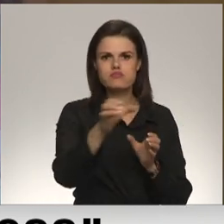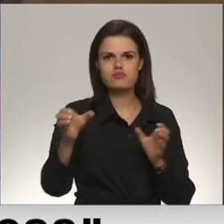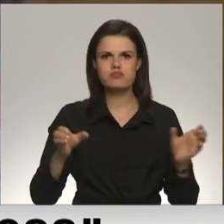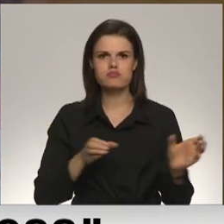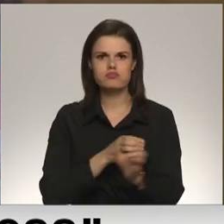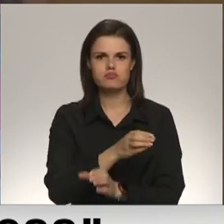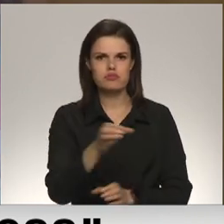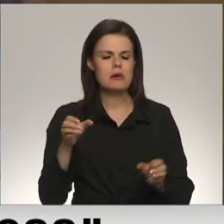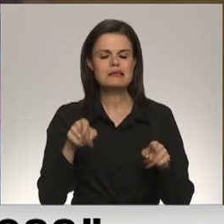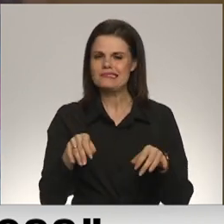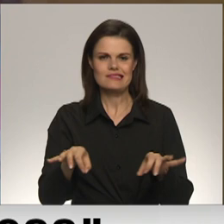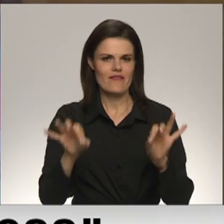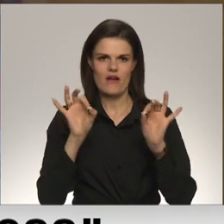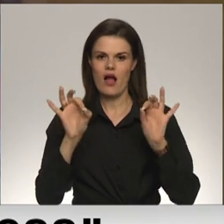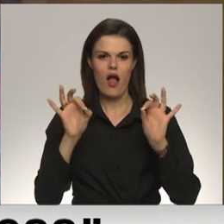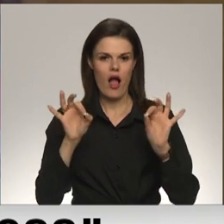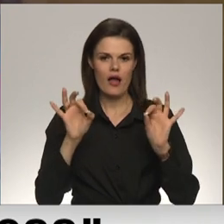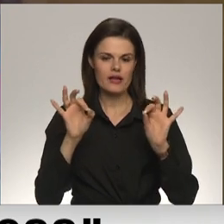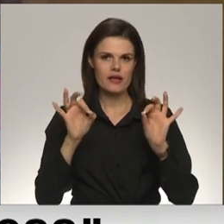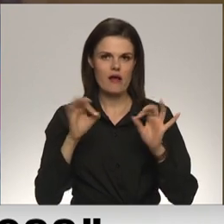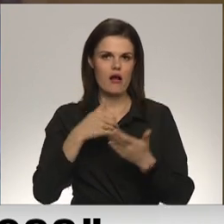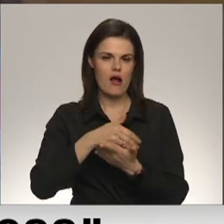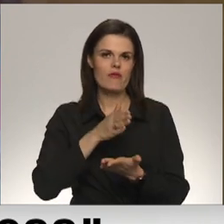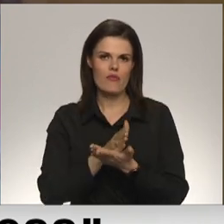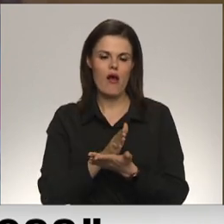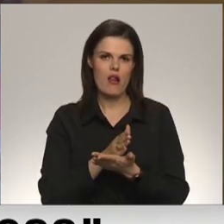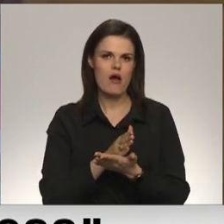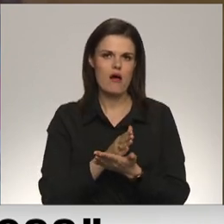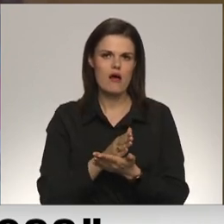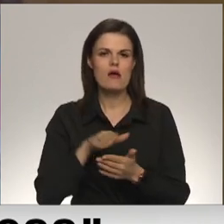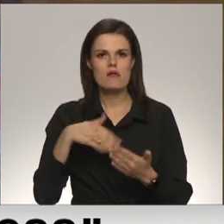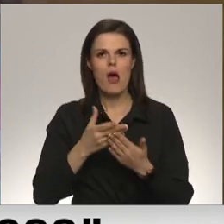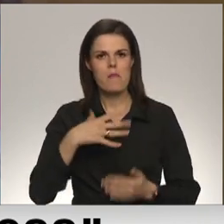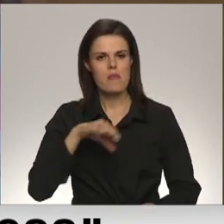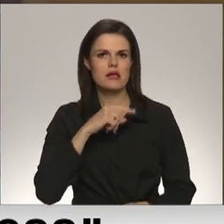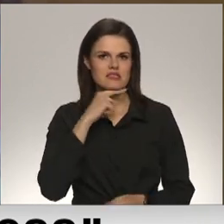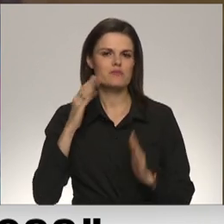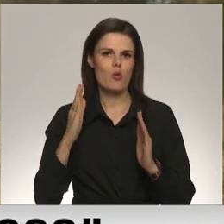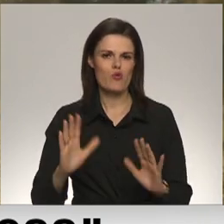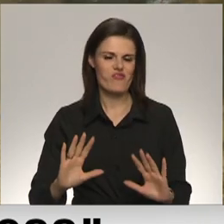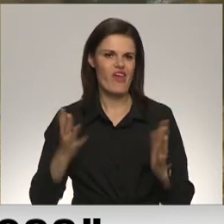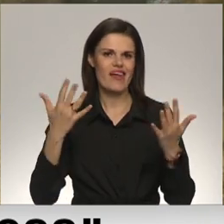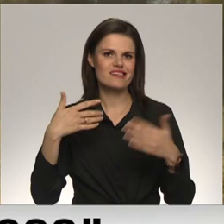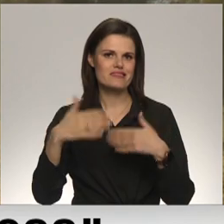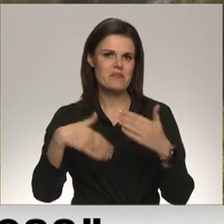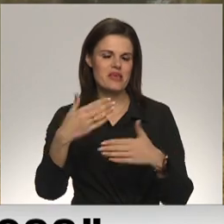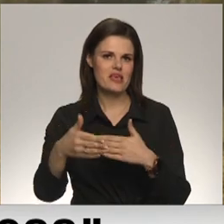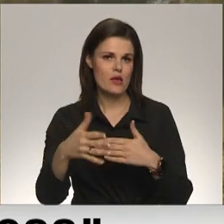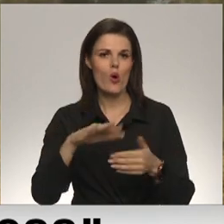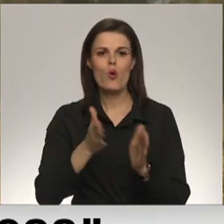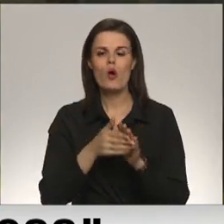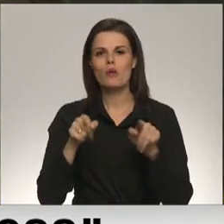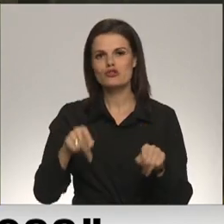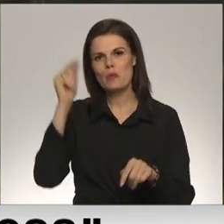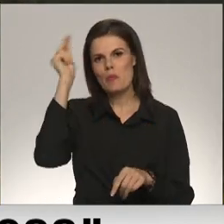bijis vienmēr viens no svarīgākajiem aspektiem, ja mēs gribam būt sekmīgi. Kopā ar